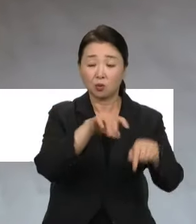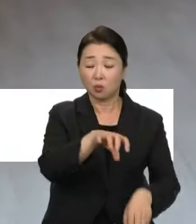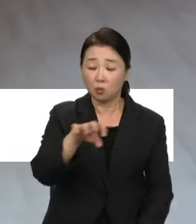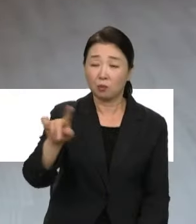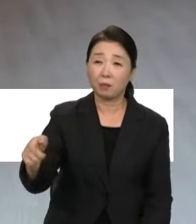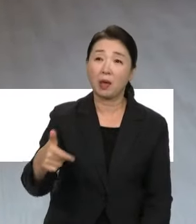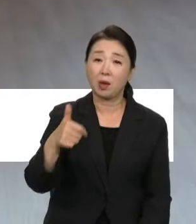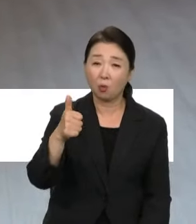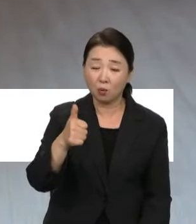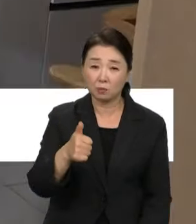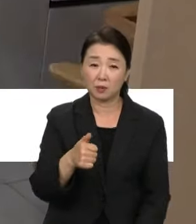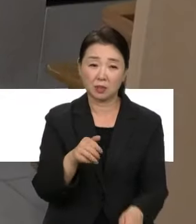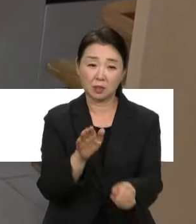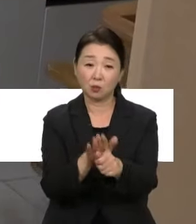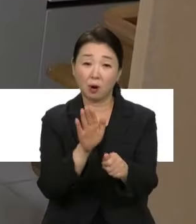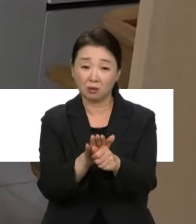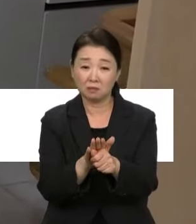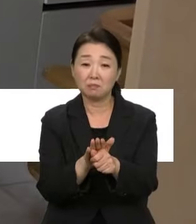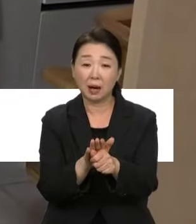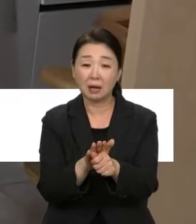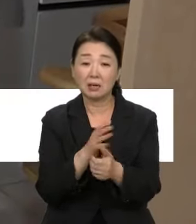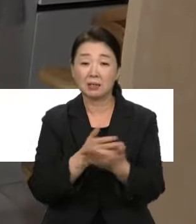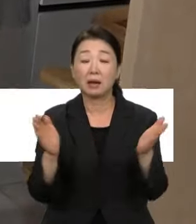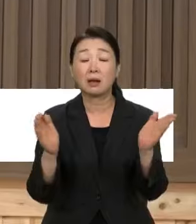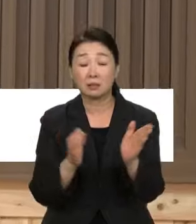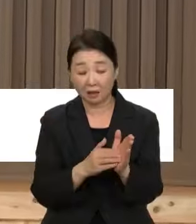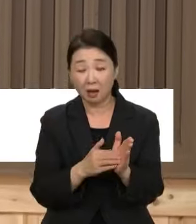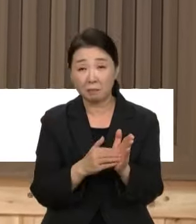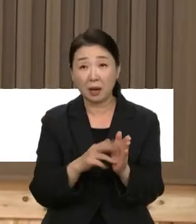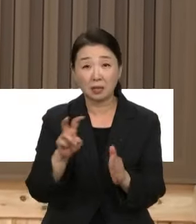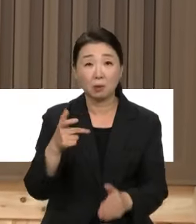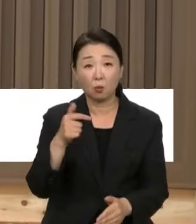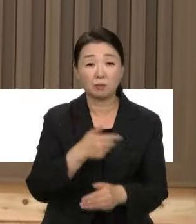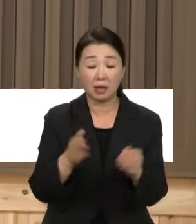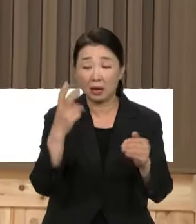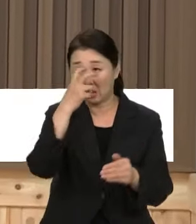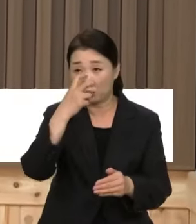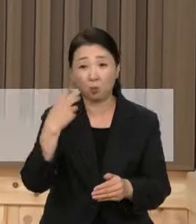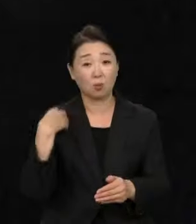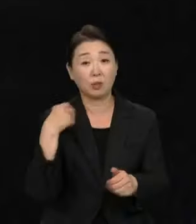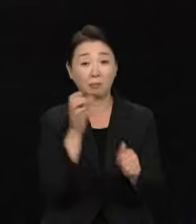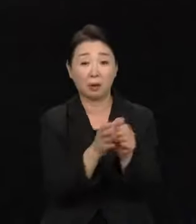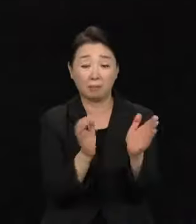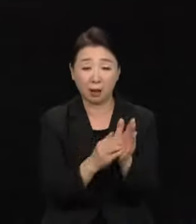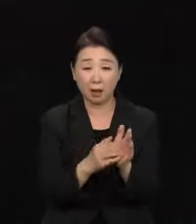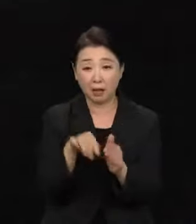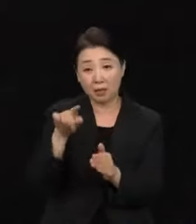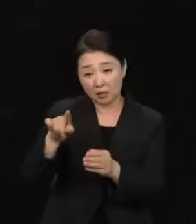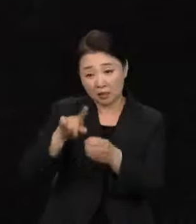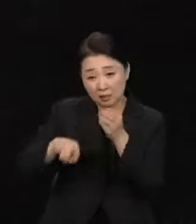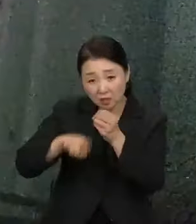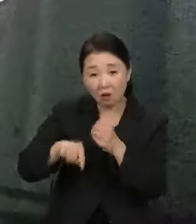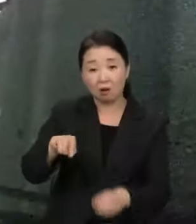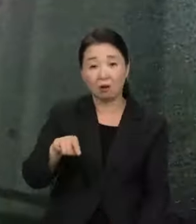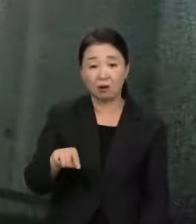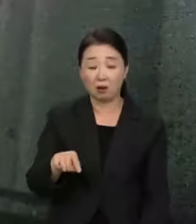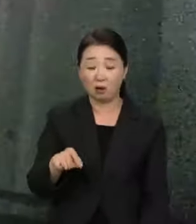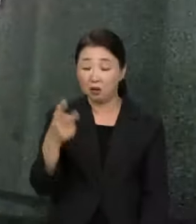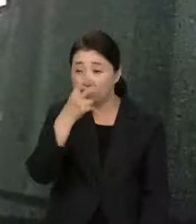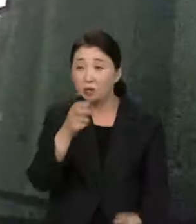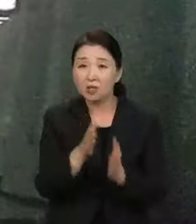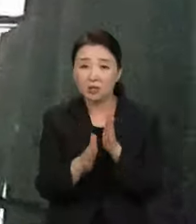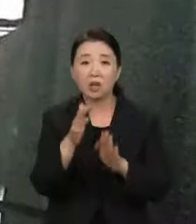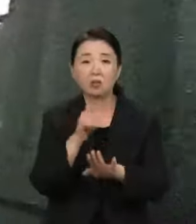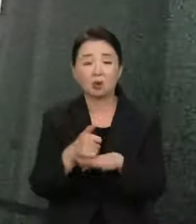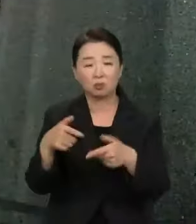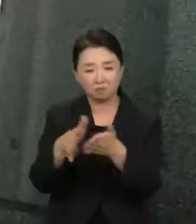원의 지원금을 나눠주고 템플스테이 운영을 감독하는 권한을 갖고 있습니다. 용화사 측은 취재가 시작되자 철거를